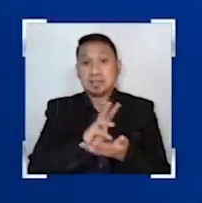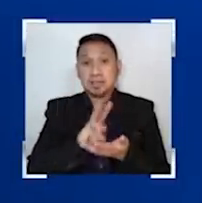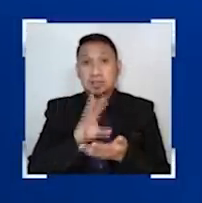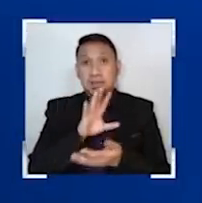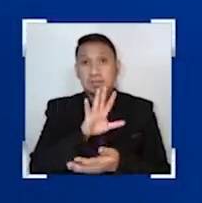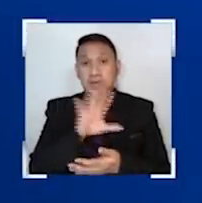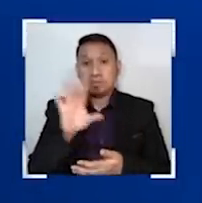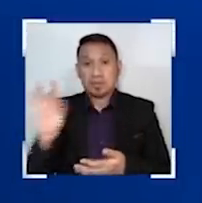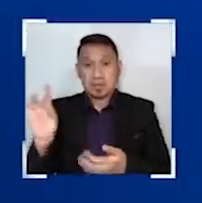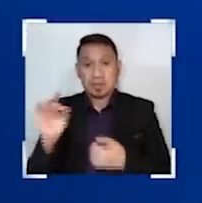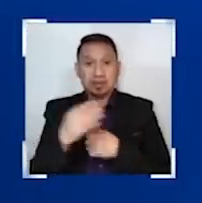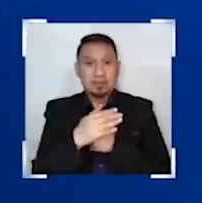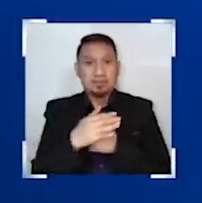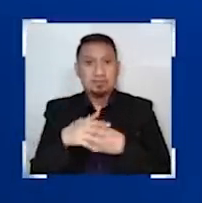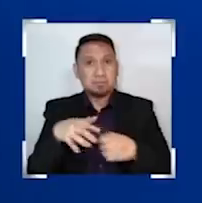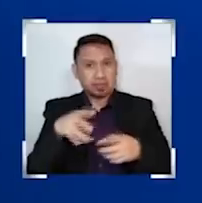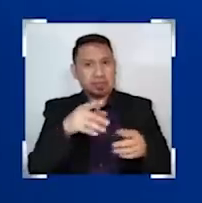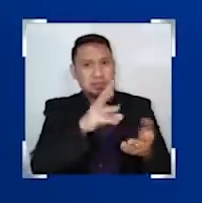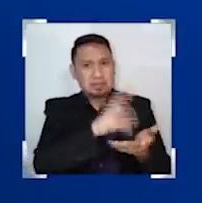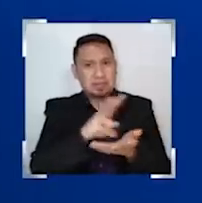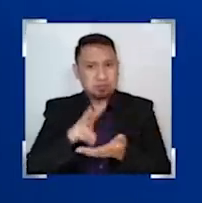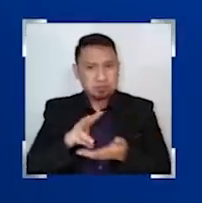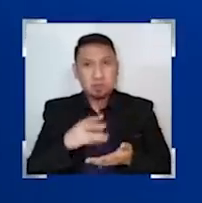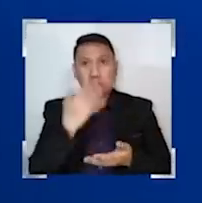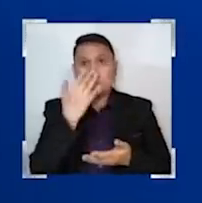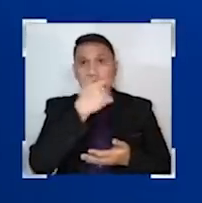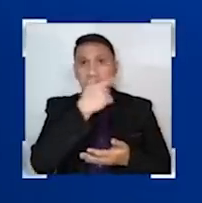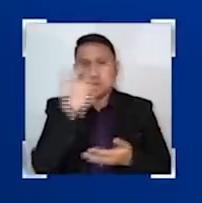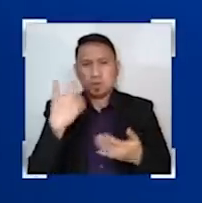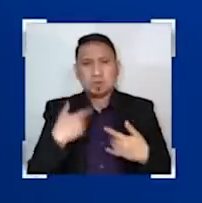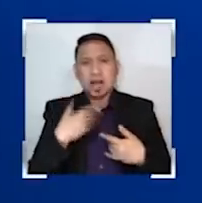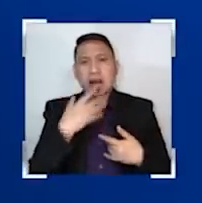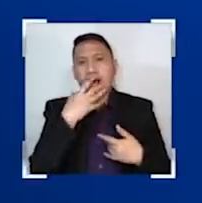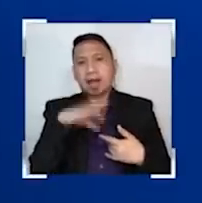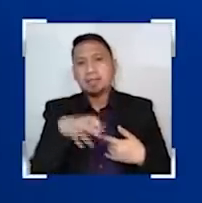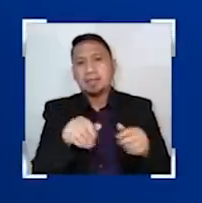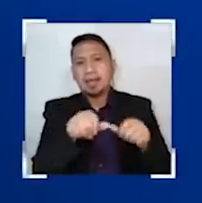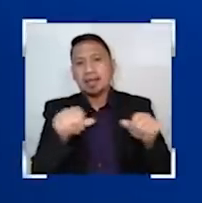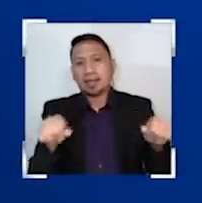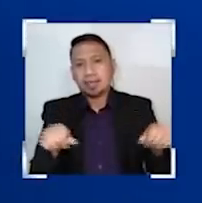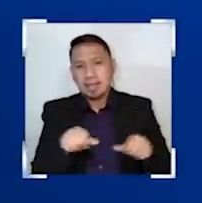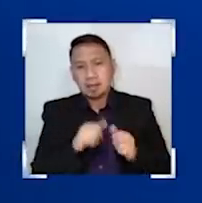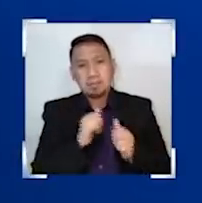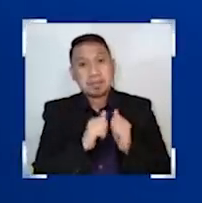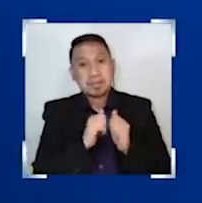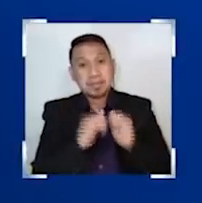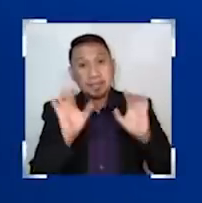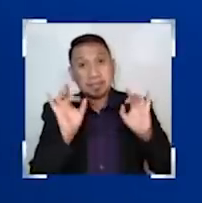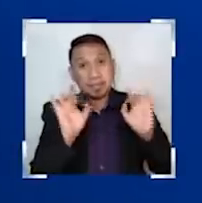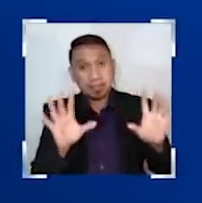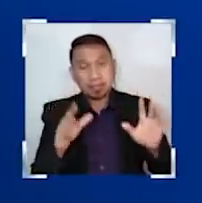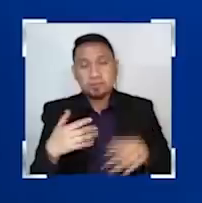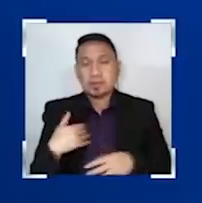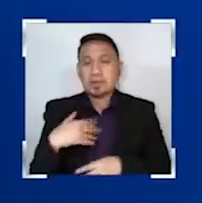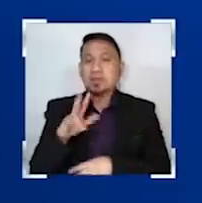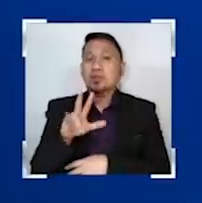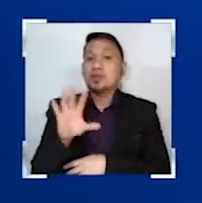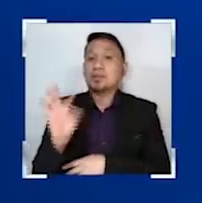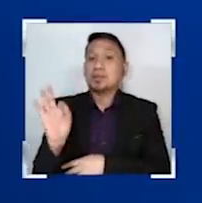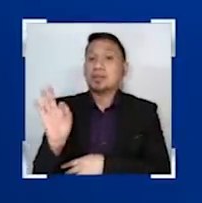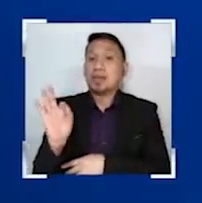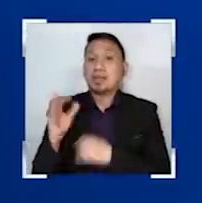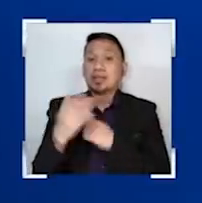ang binabantayan ng PNP dahil itinuturing na election hotspots. Sa mga yan, 39 na mga bayan at 7 na mga lungsod